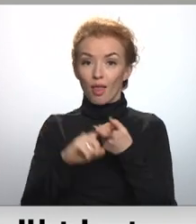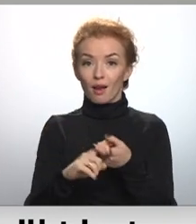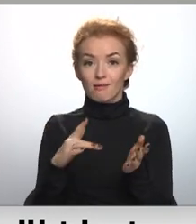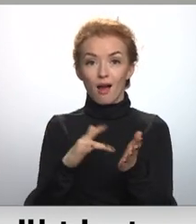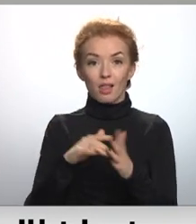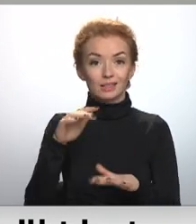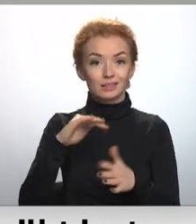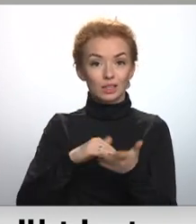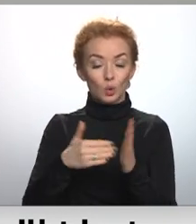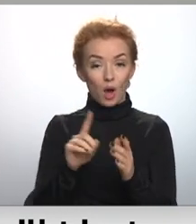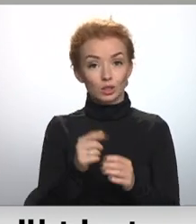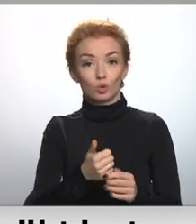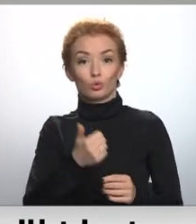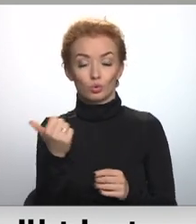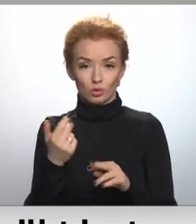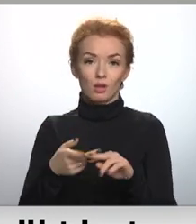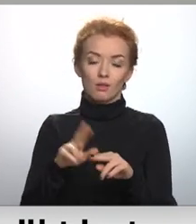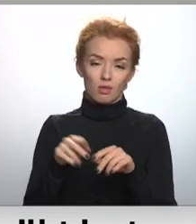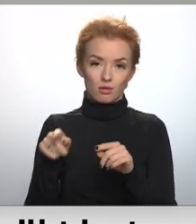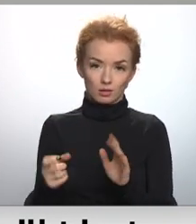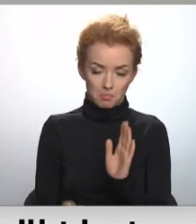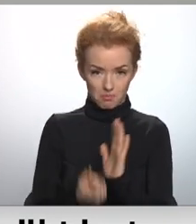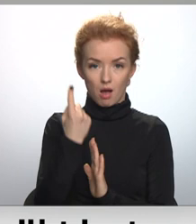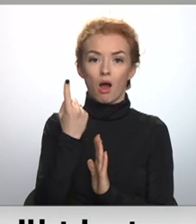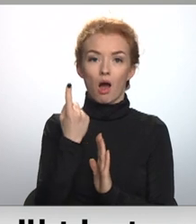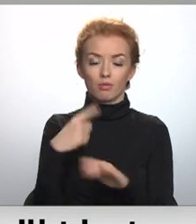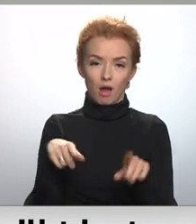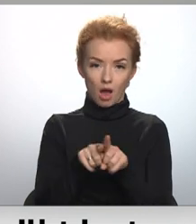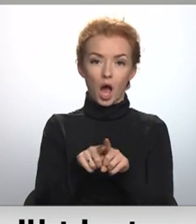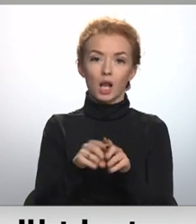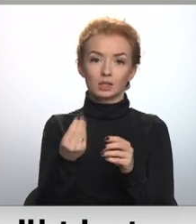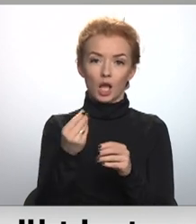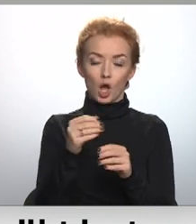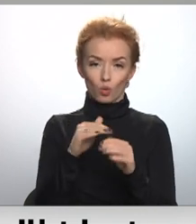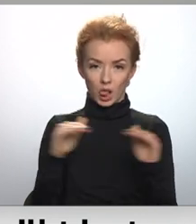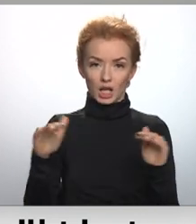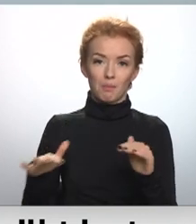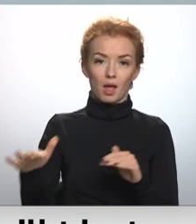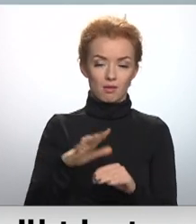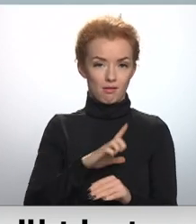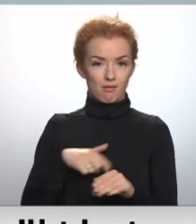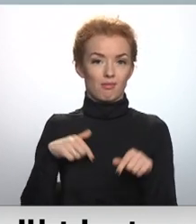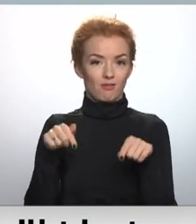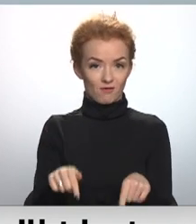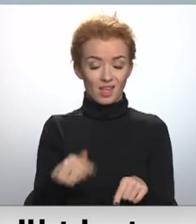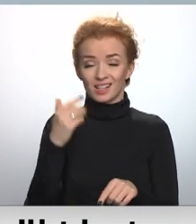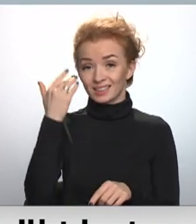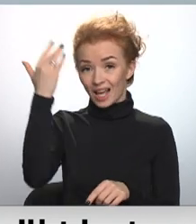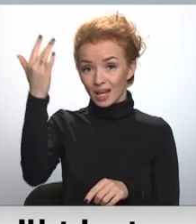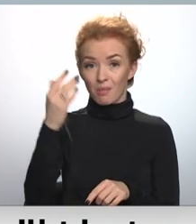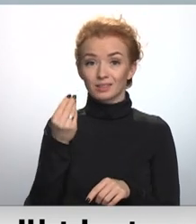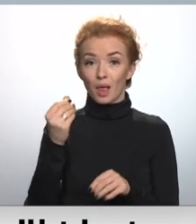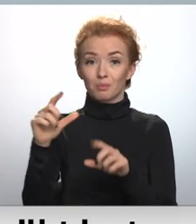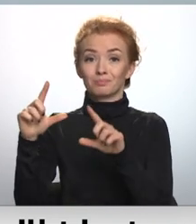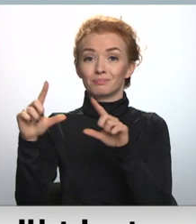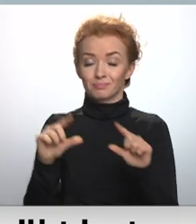situācija ir Rietumu Eiropā, tas arī atspoguļojās tajā cenu līmenī uz Latviju. Cerības uz cenas